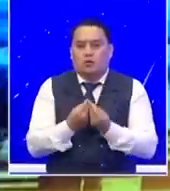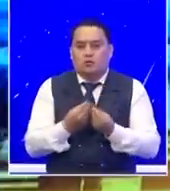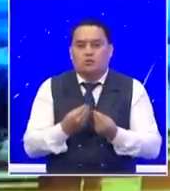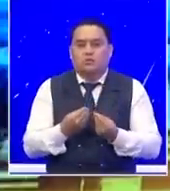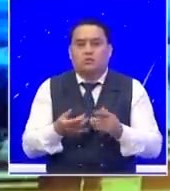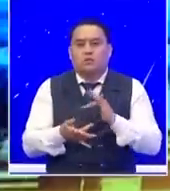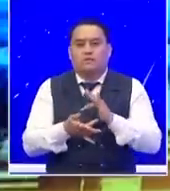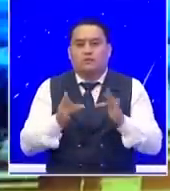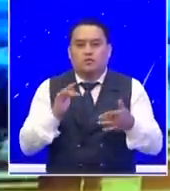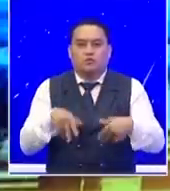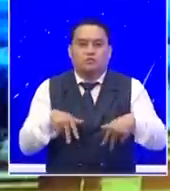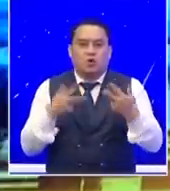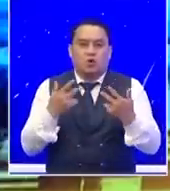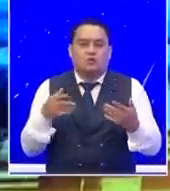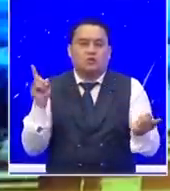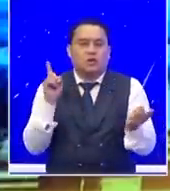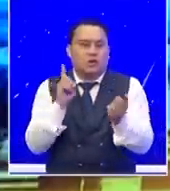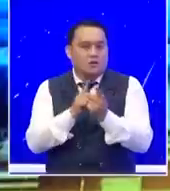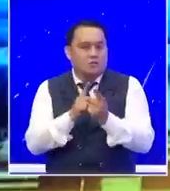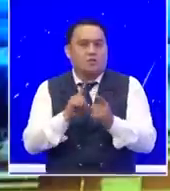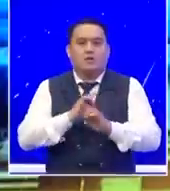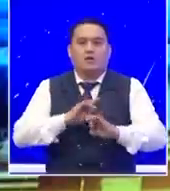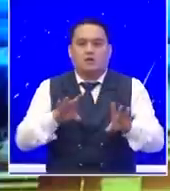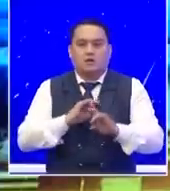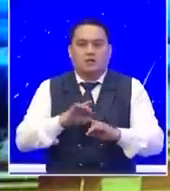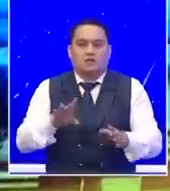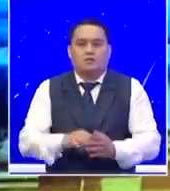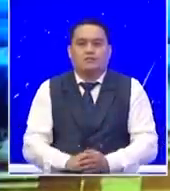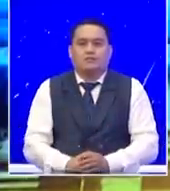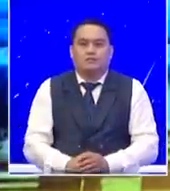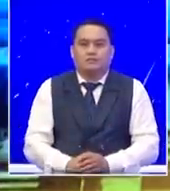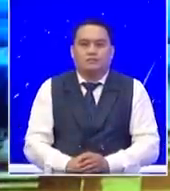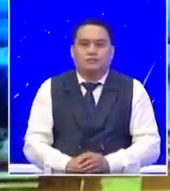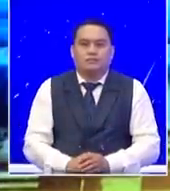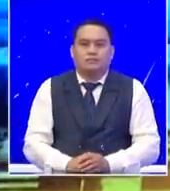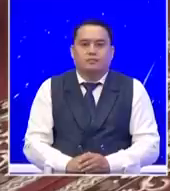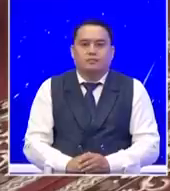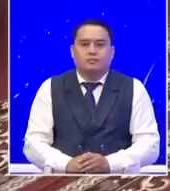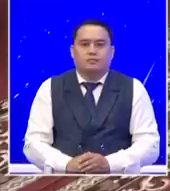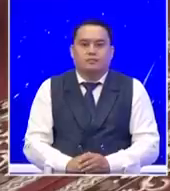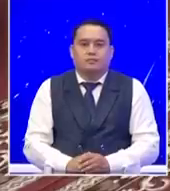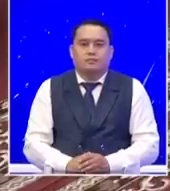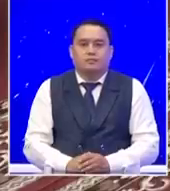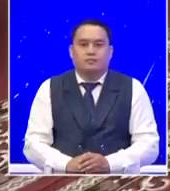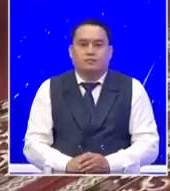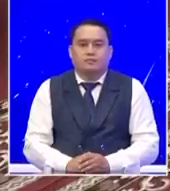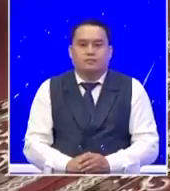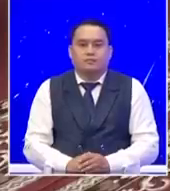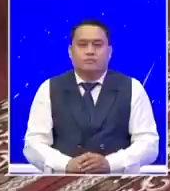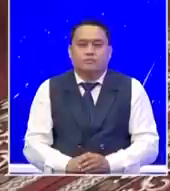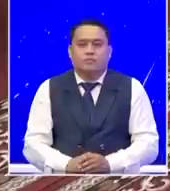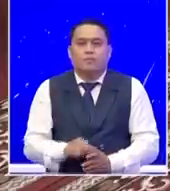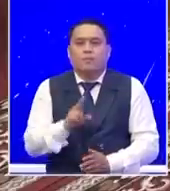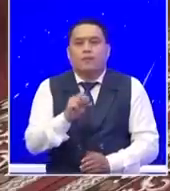онлайн кездесу өтті. Шара облыстық Сәкен Сейфуллин атындағы кітапханада ұйымдастырылды. Қанат Айткүл